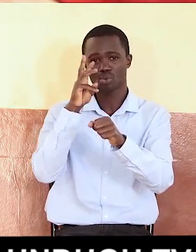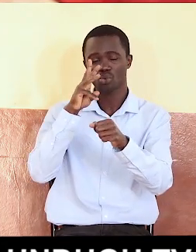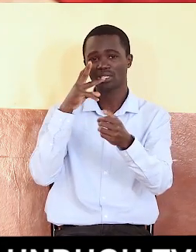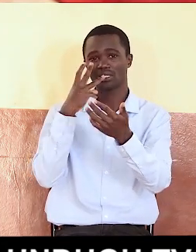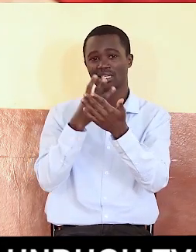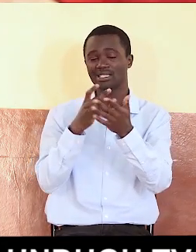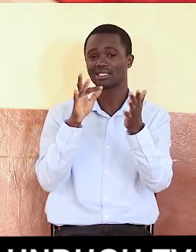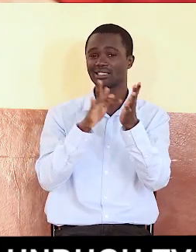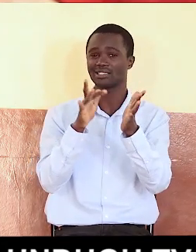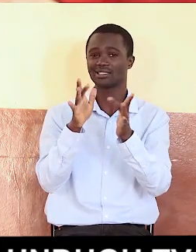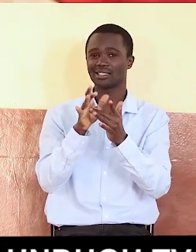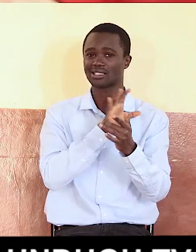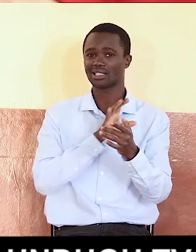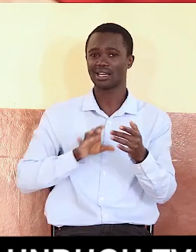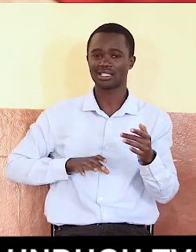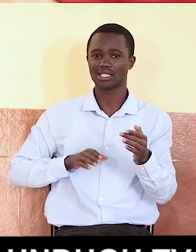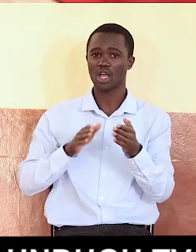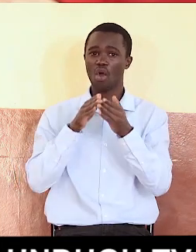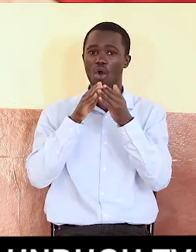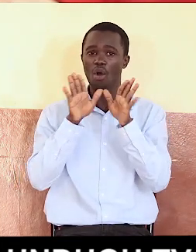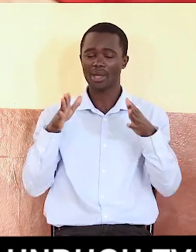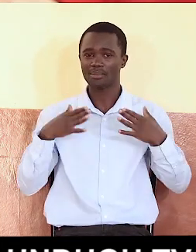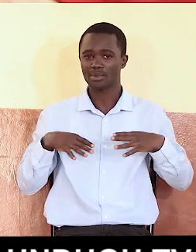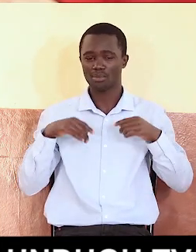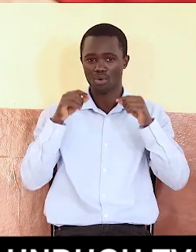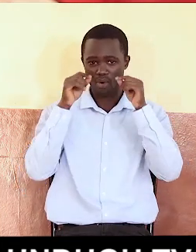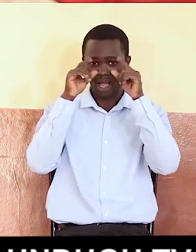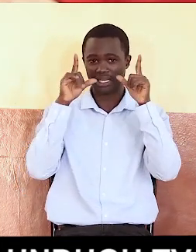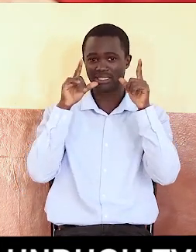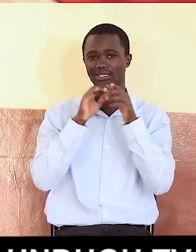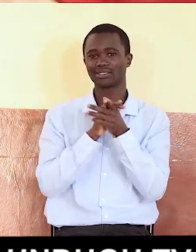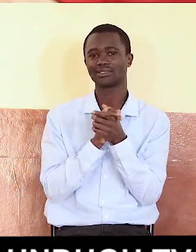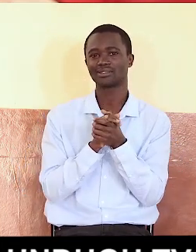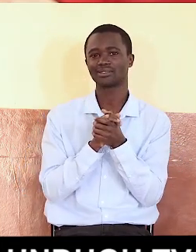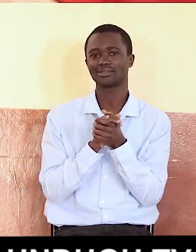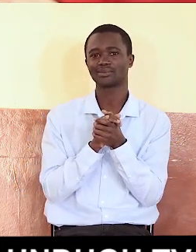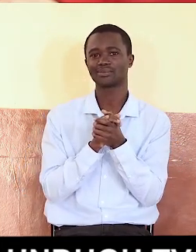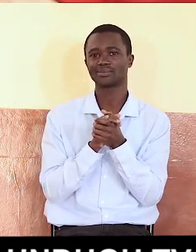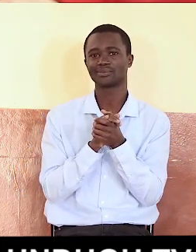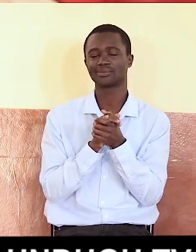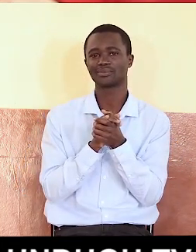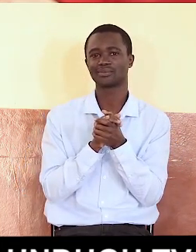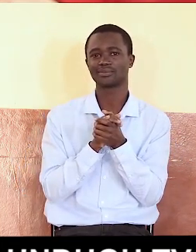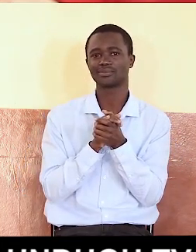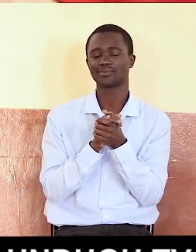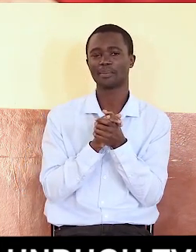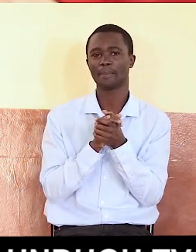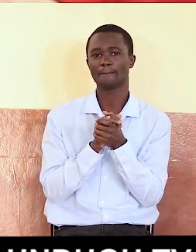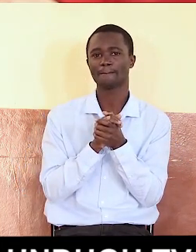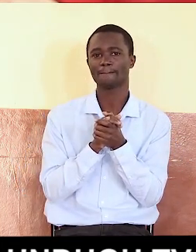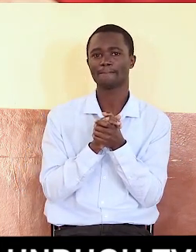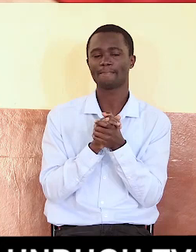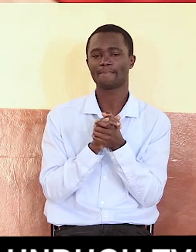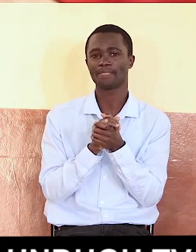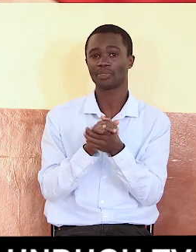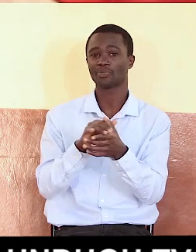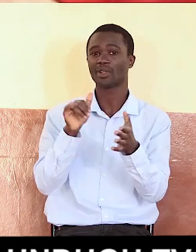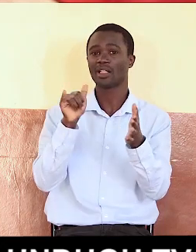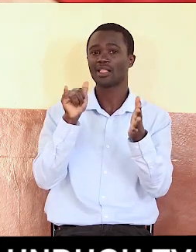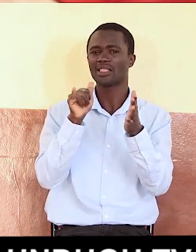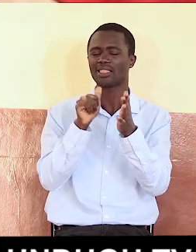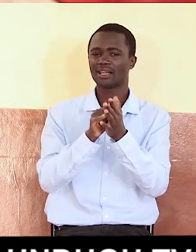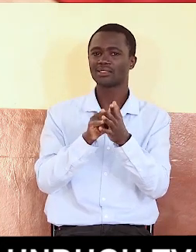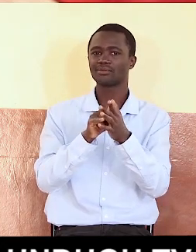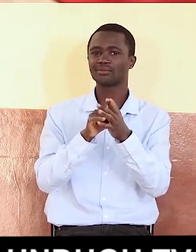ni kuwafumbua watu macho. Kuwafumbua watu macho. Na huo ndio ulikuwa